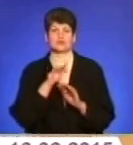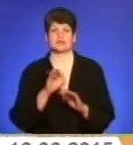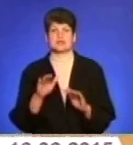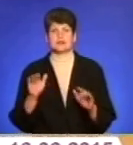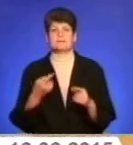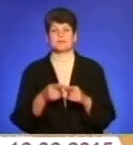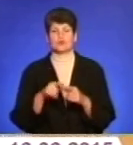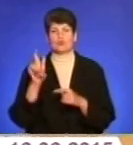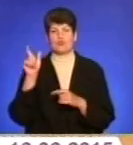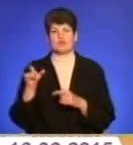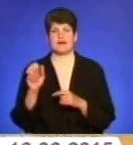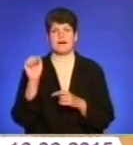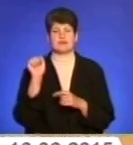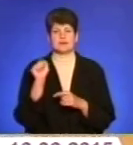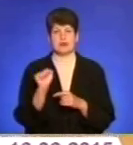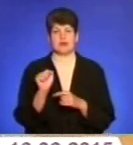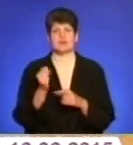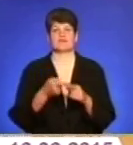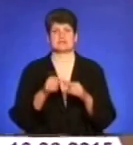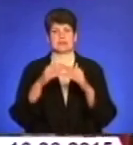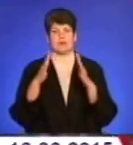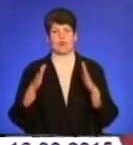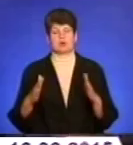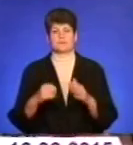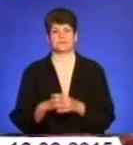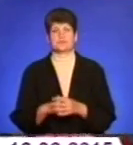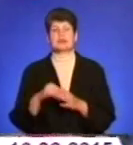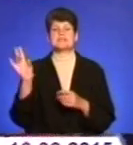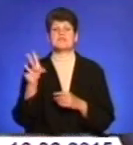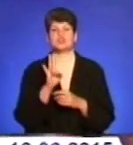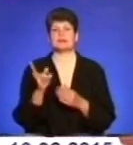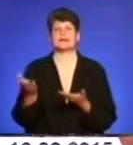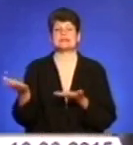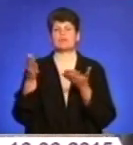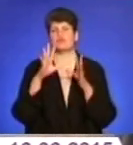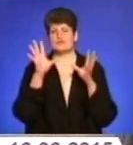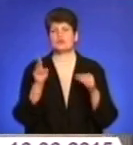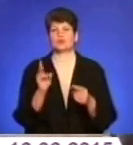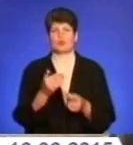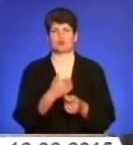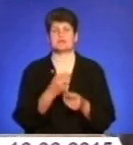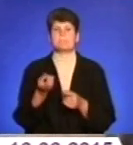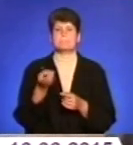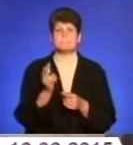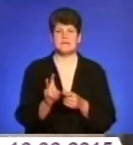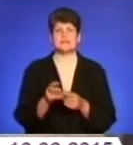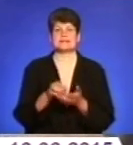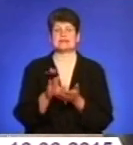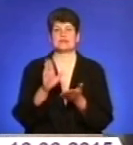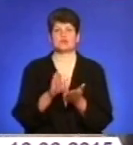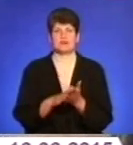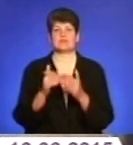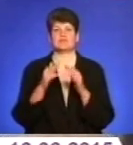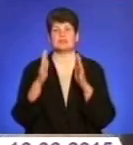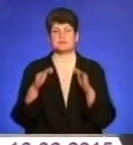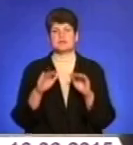цю постать митрополита Андрея в цих таборах. Священники запрошують усіх охочих прийти та заздалегідь зареєструвати у табір